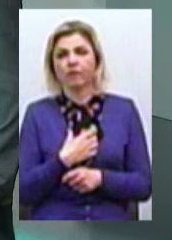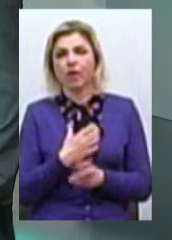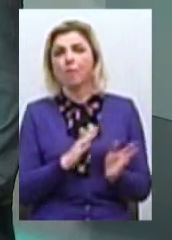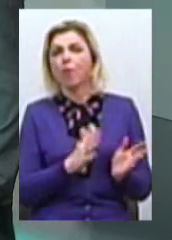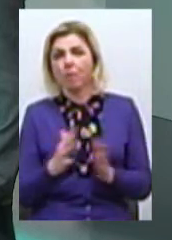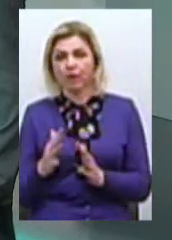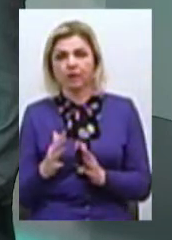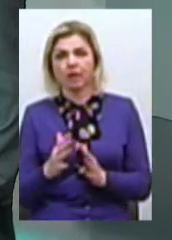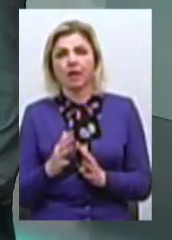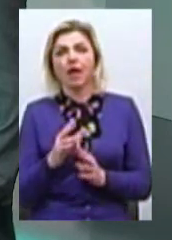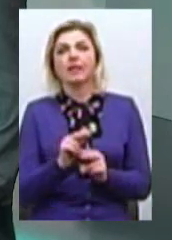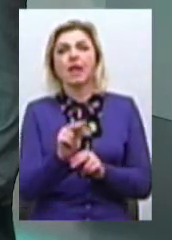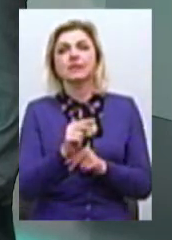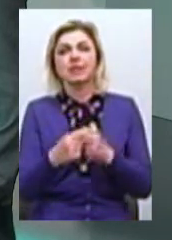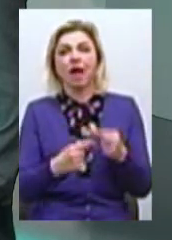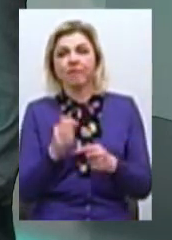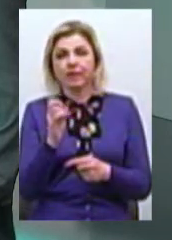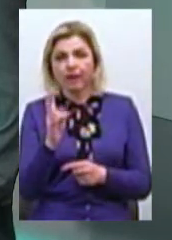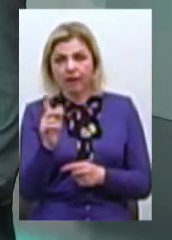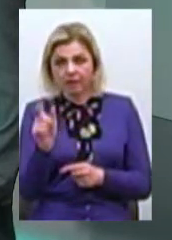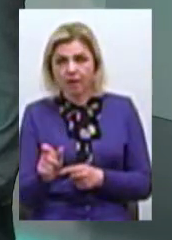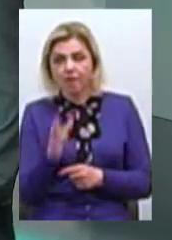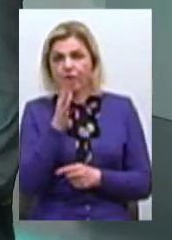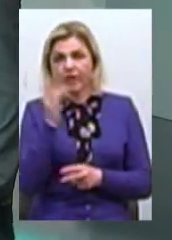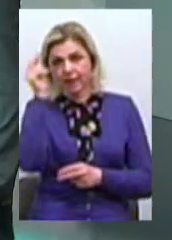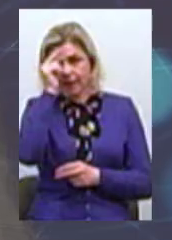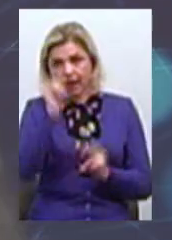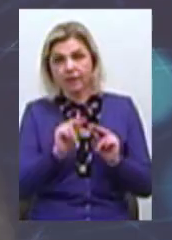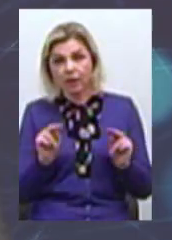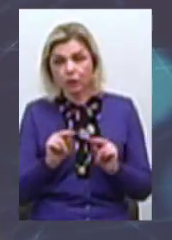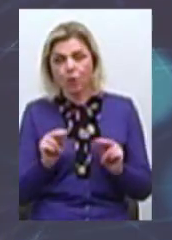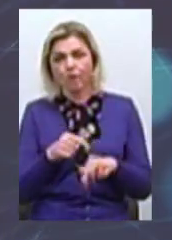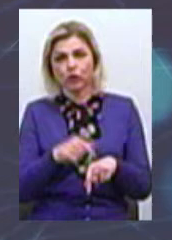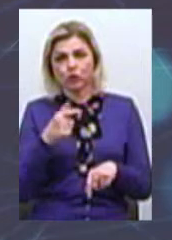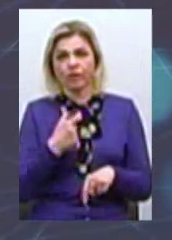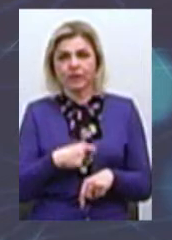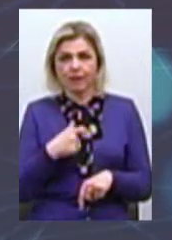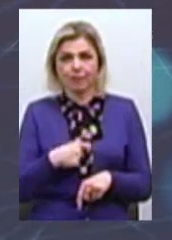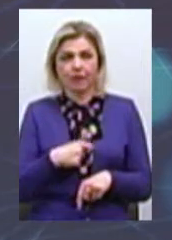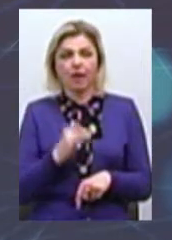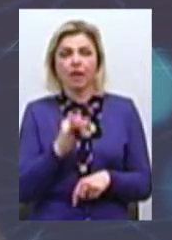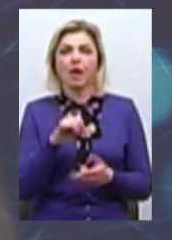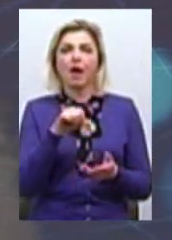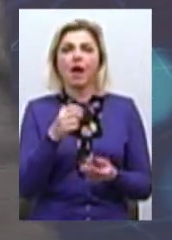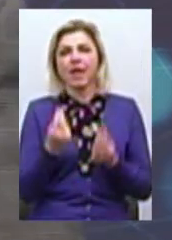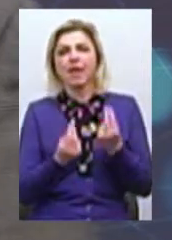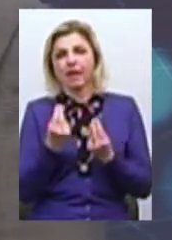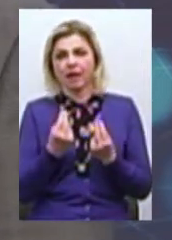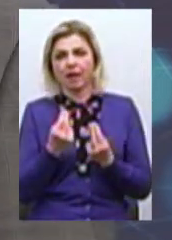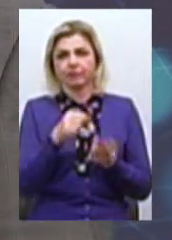важливі моменти. Наставник в процесі тренінгу відчуває себе і в рольових іграх